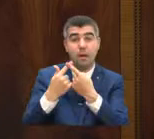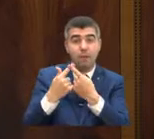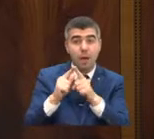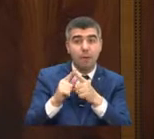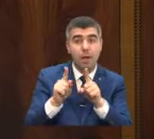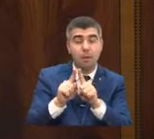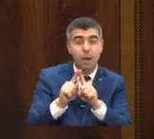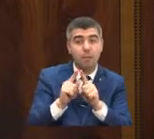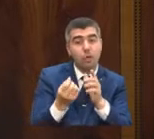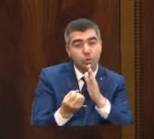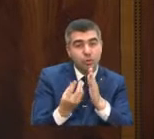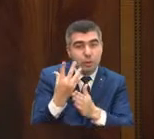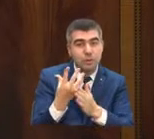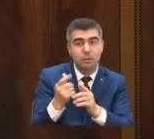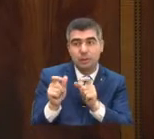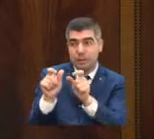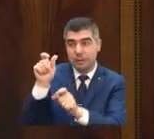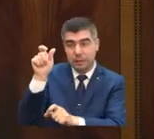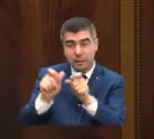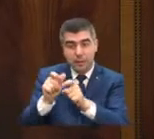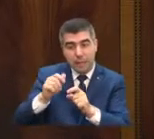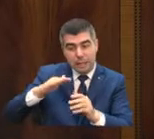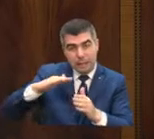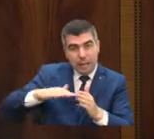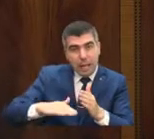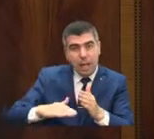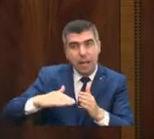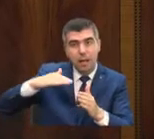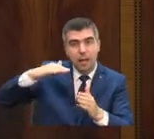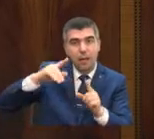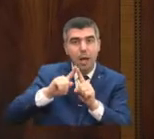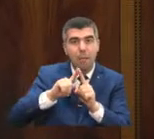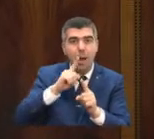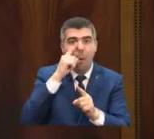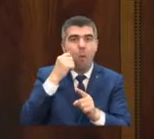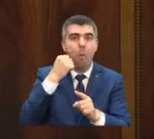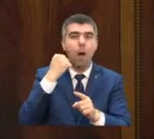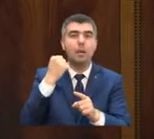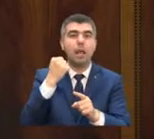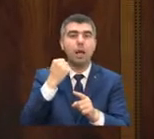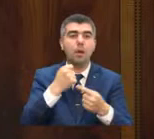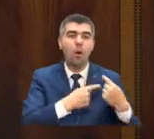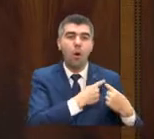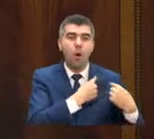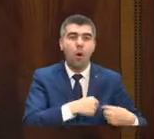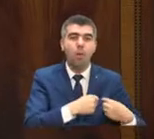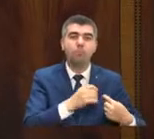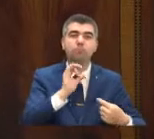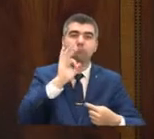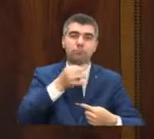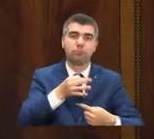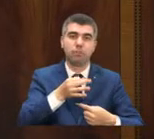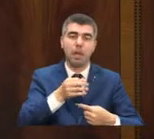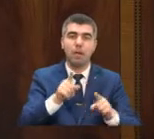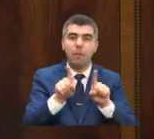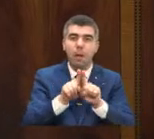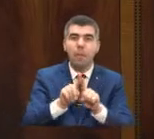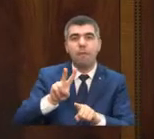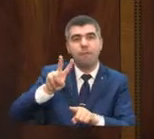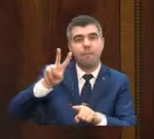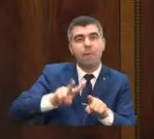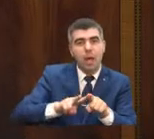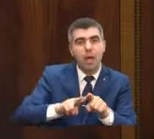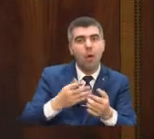النشء الصالح المتشبث بروح المواطن القادر على التمييز والاختيار الصائب والمدرك لمسؤولياته تجاه